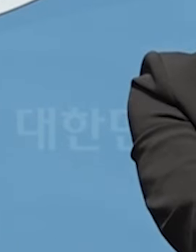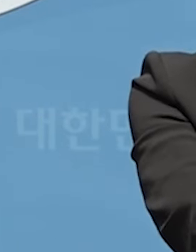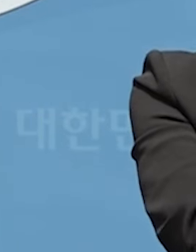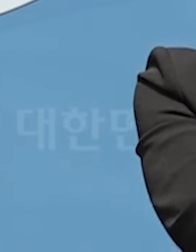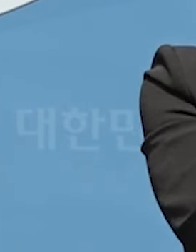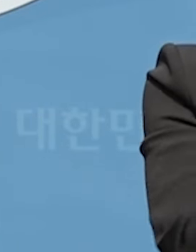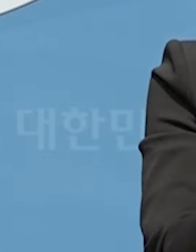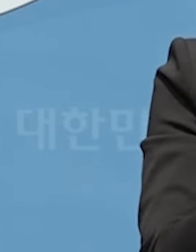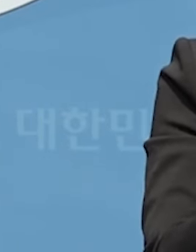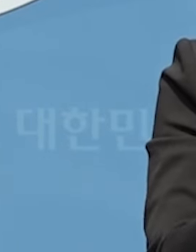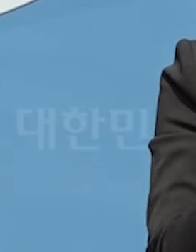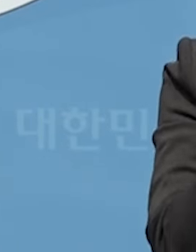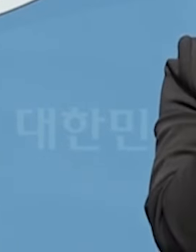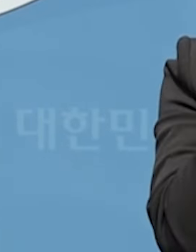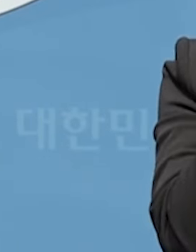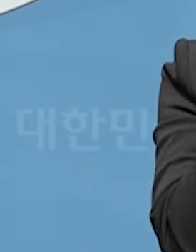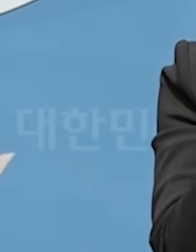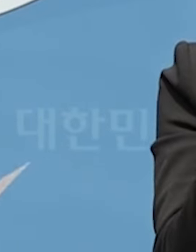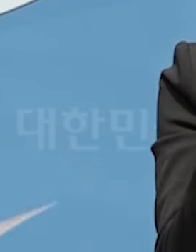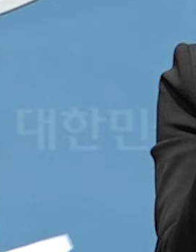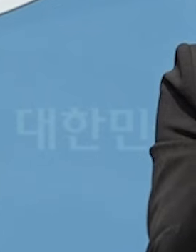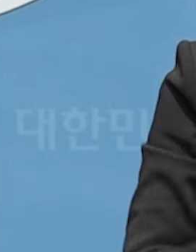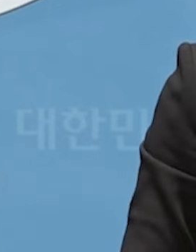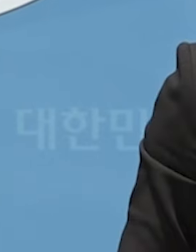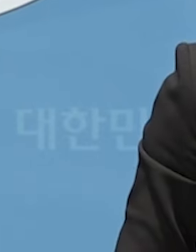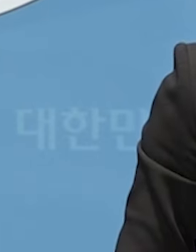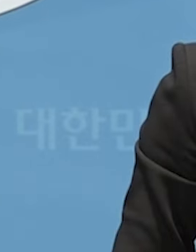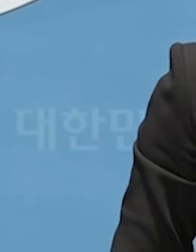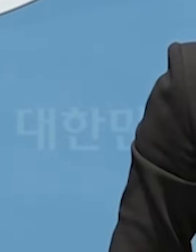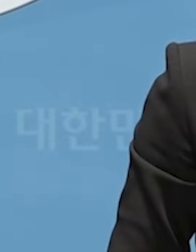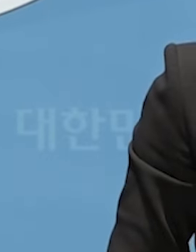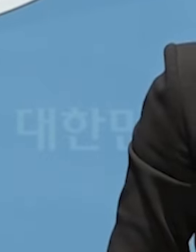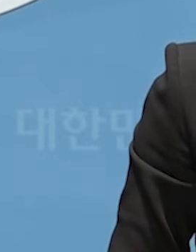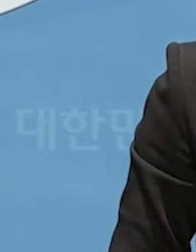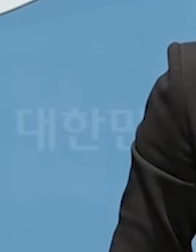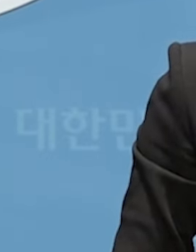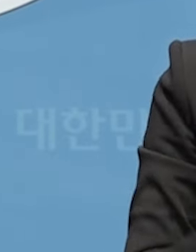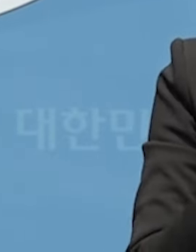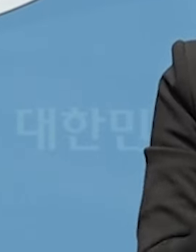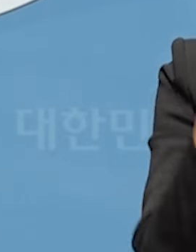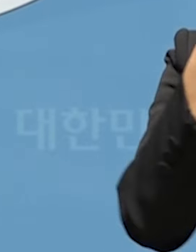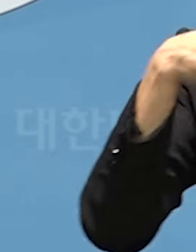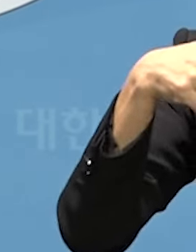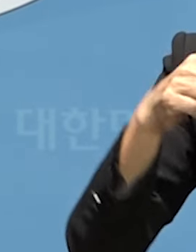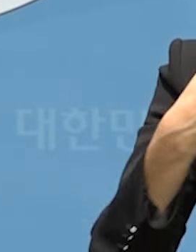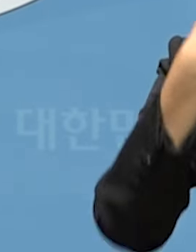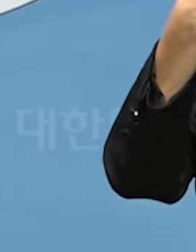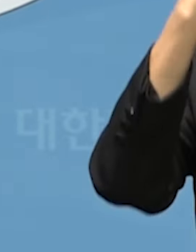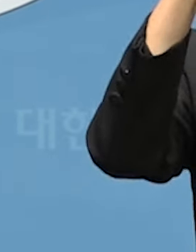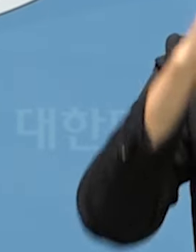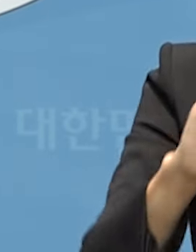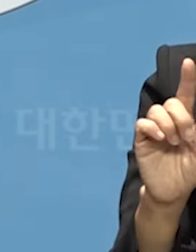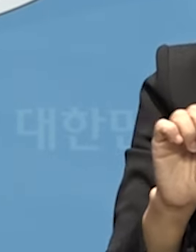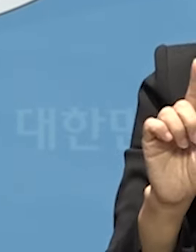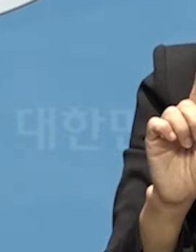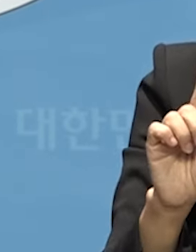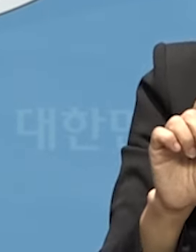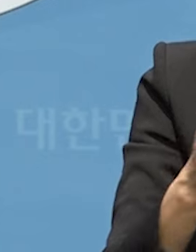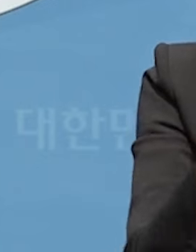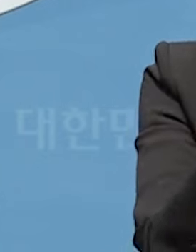계약자들의 불만을 초래한 사례입니다 입법 조사처 보고 보고서에 따르면